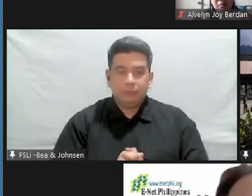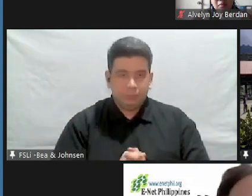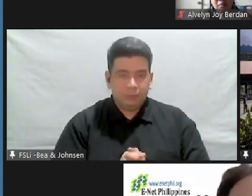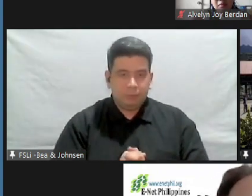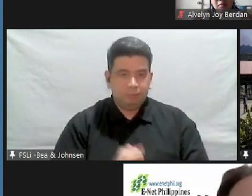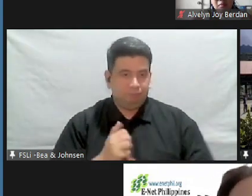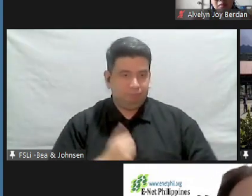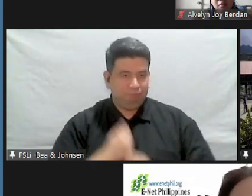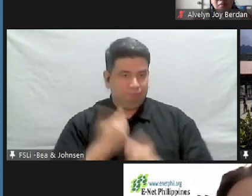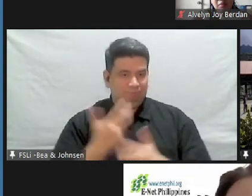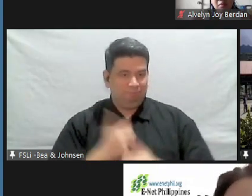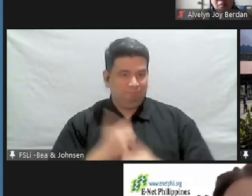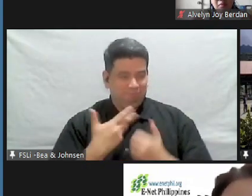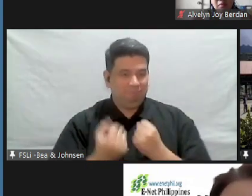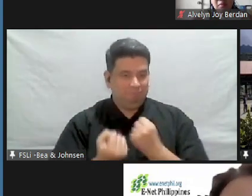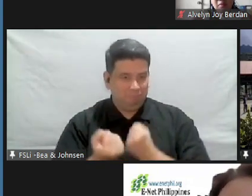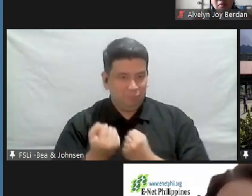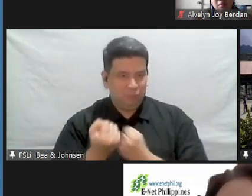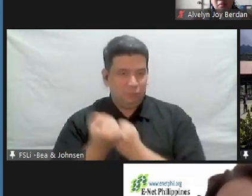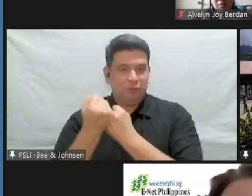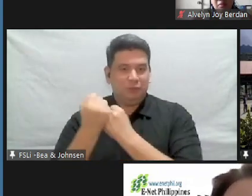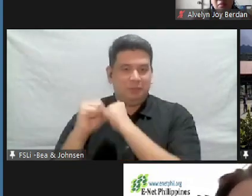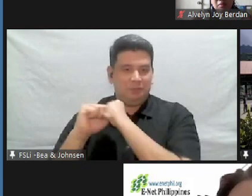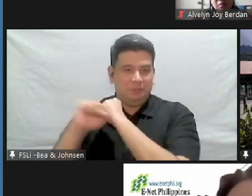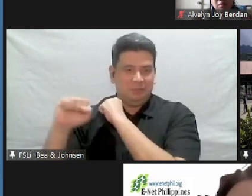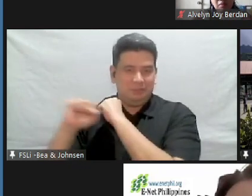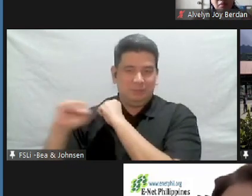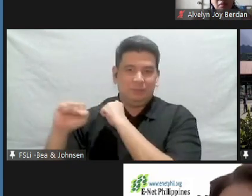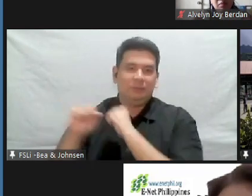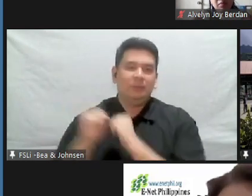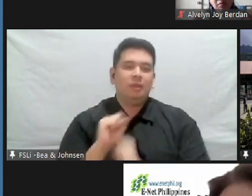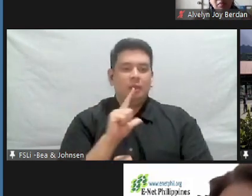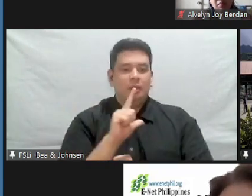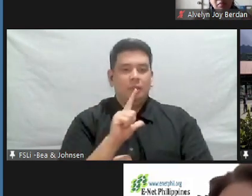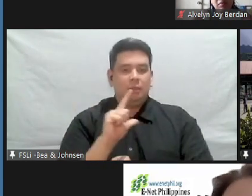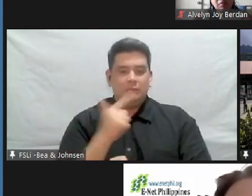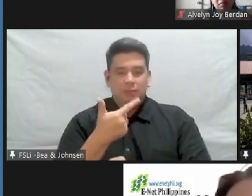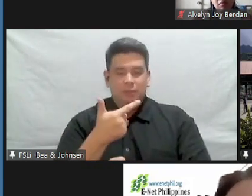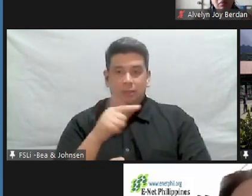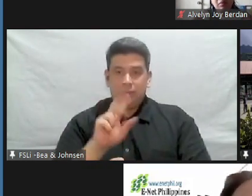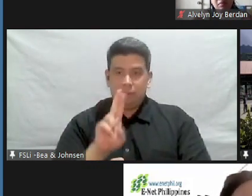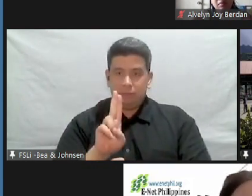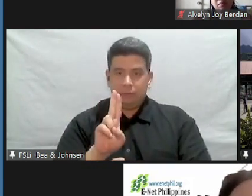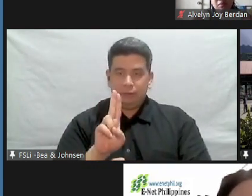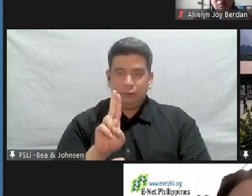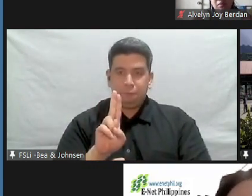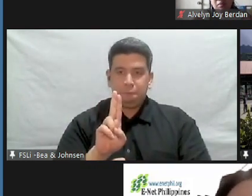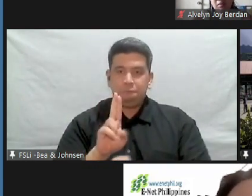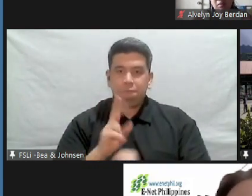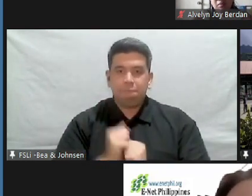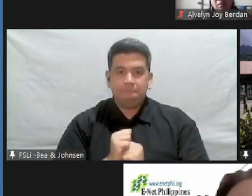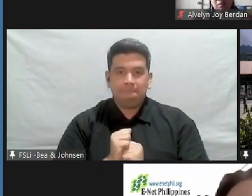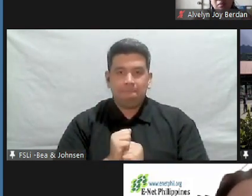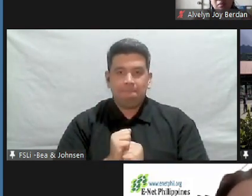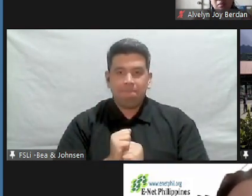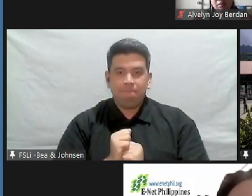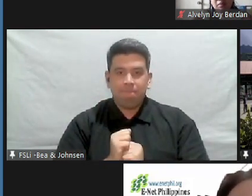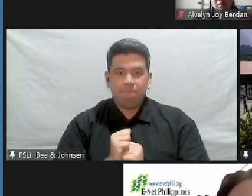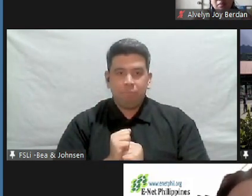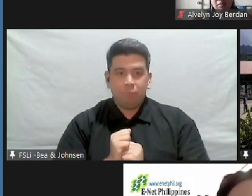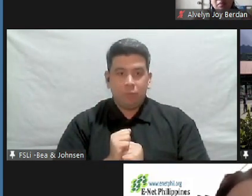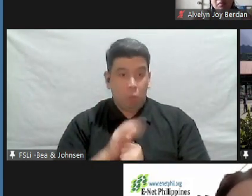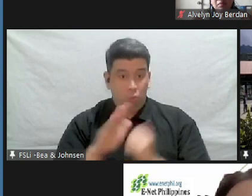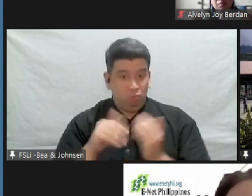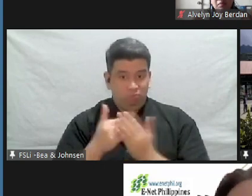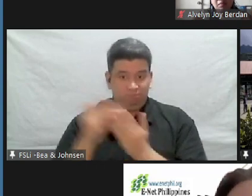ng ating mga advocates sa mga LGUs po natin. Kasi hindi naman lahat sila makakarating dito.